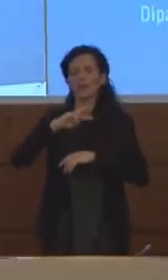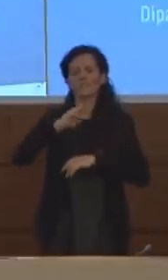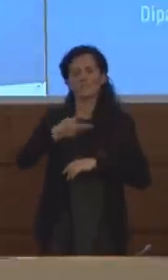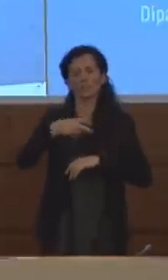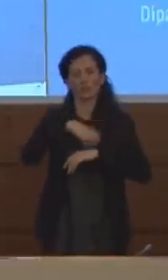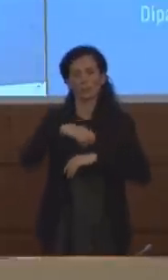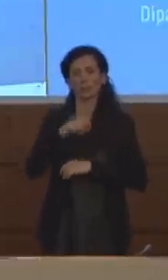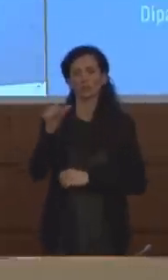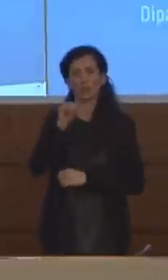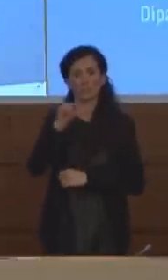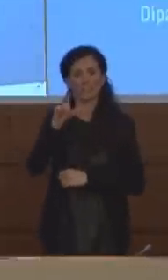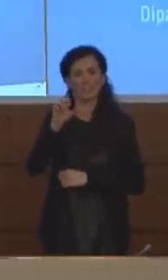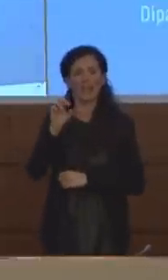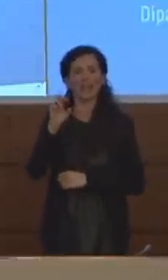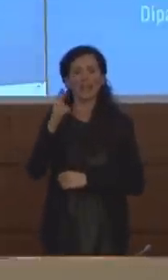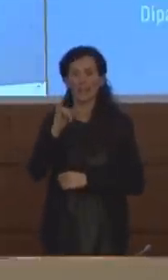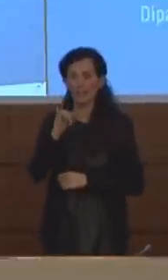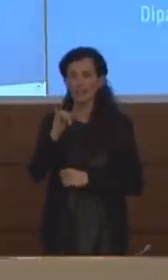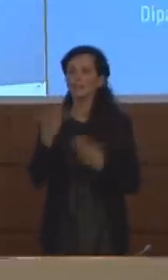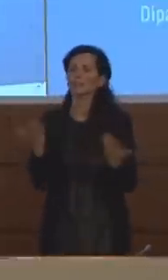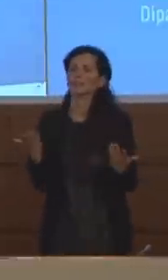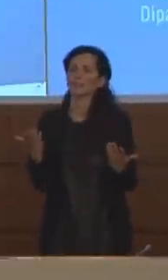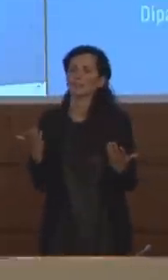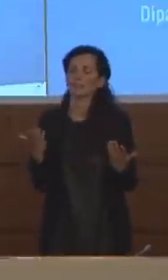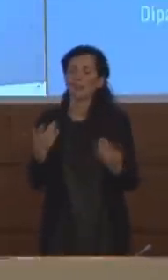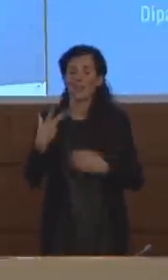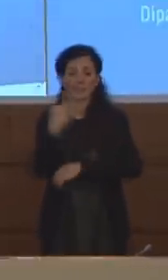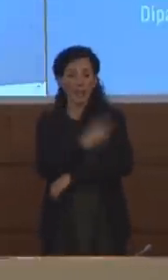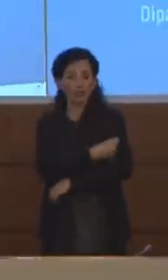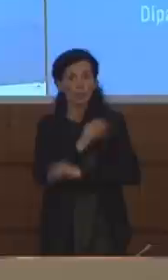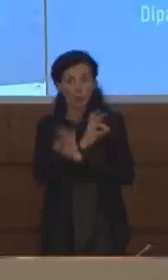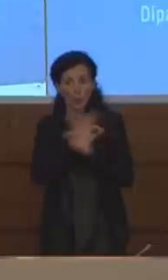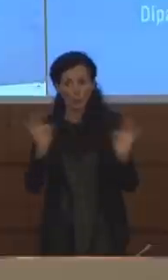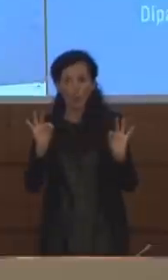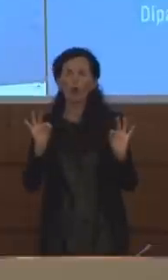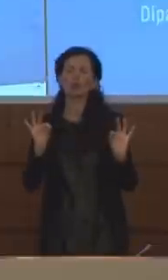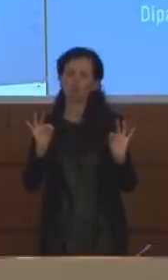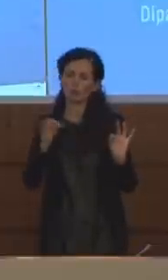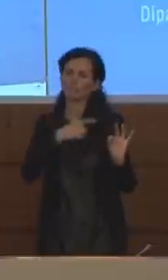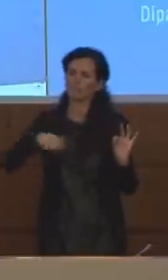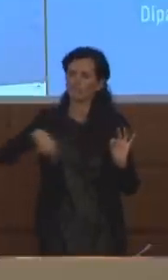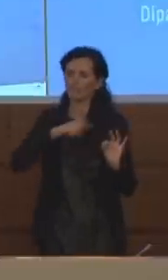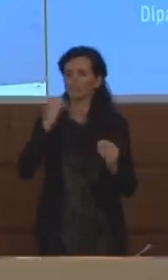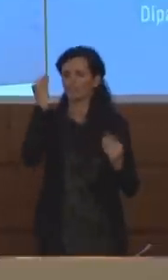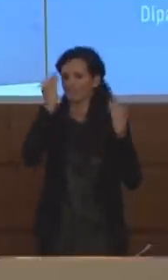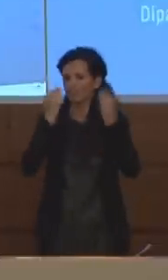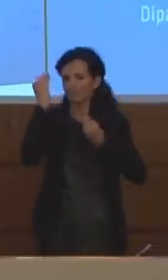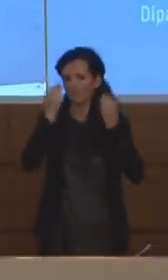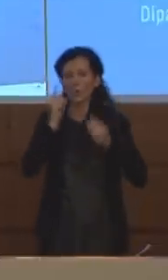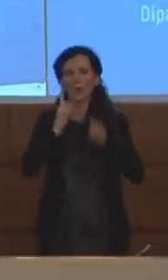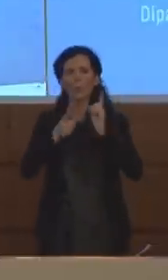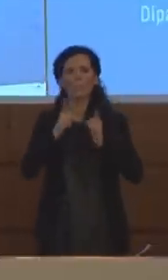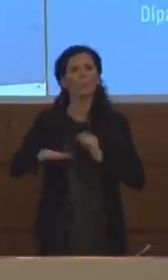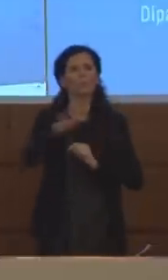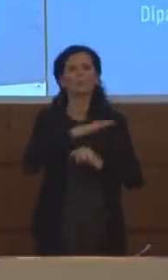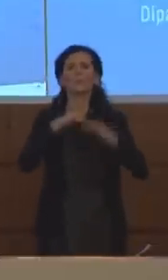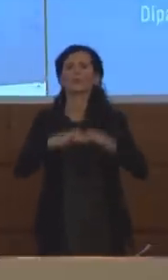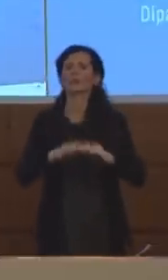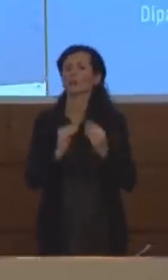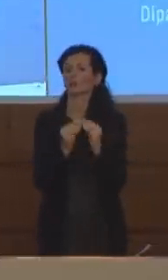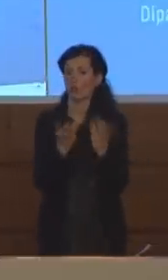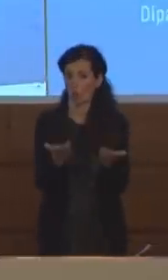e certamente quando avremo il vaccino dovremo fare dei ragionamenti per proteggere la popolazione e alle mi